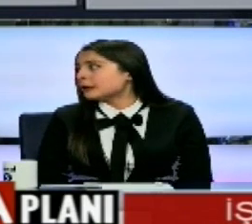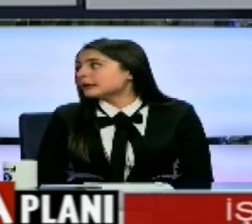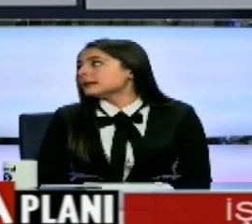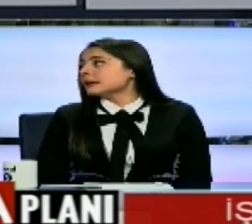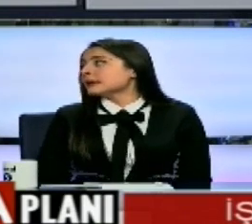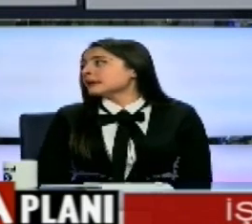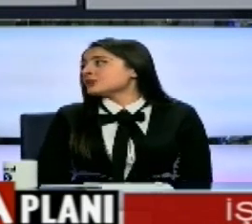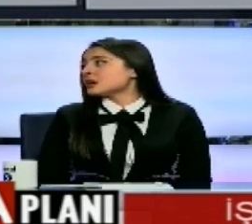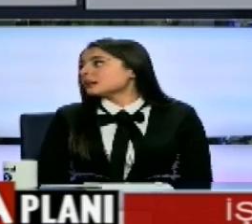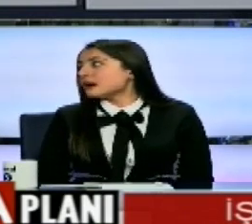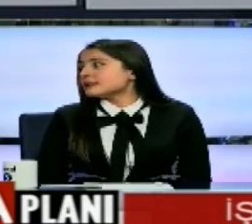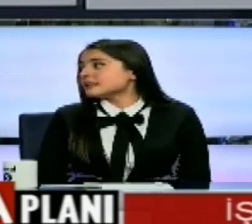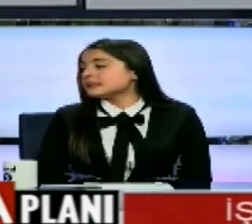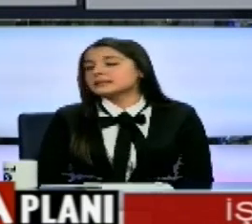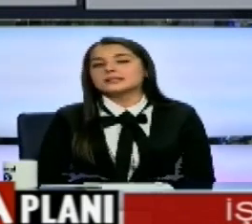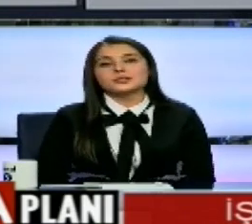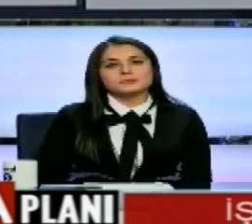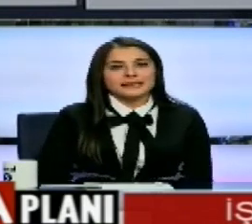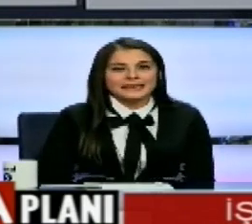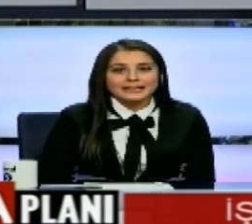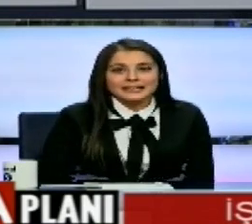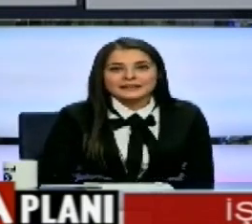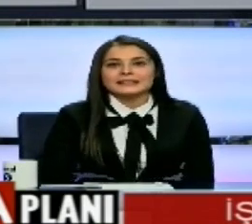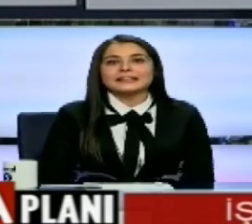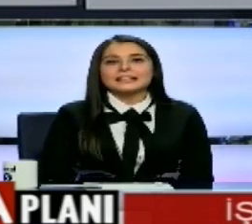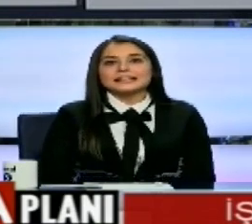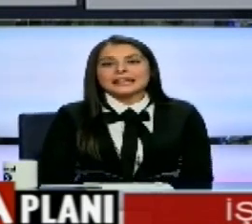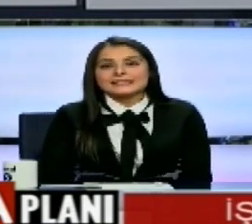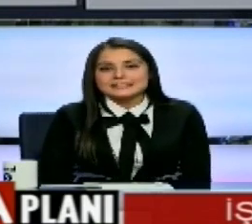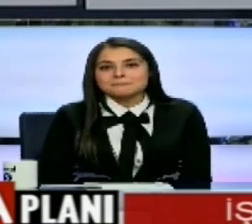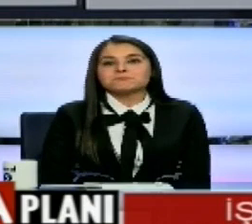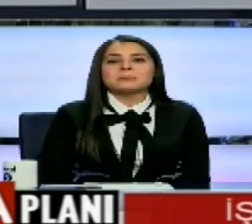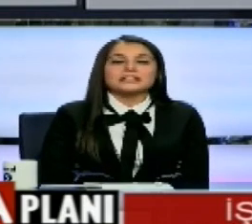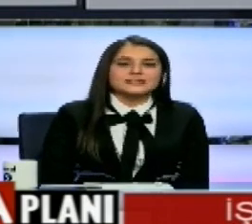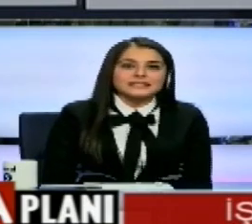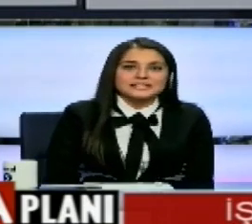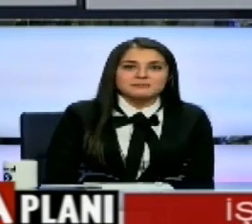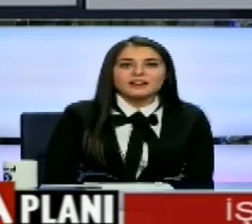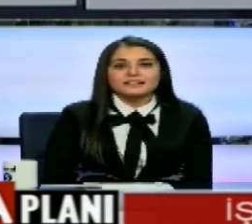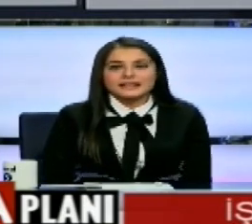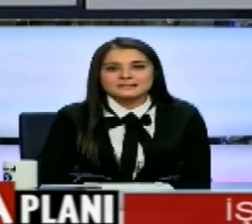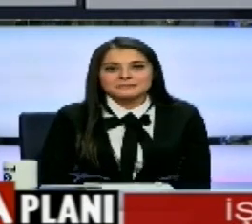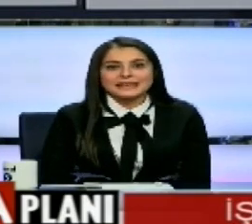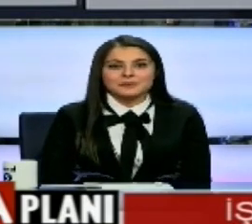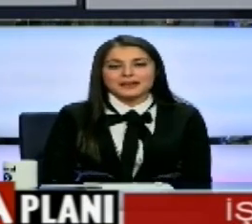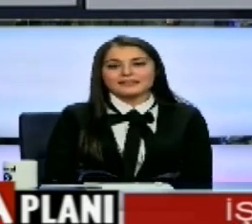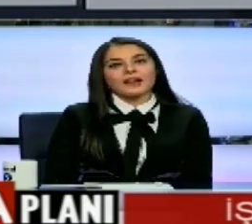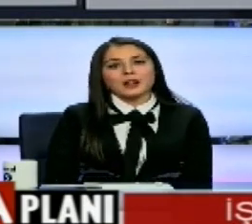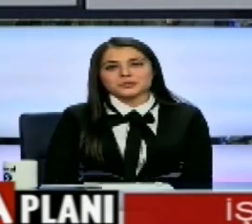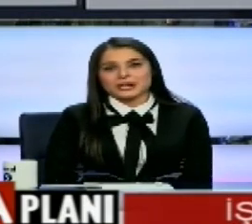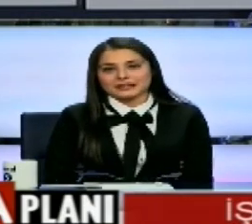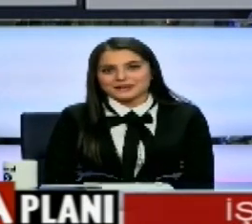yönde. İnşallah artık işitme engelliler de eğitim, maneviyat eğitimi, ahlak eğitiminde geri